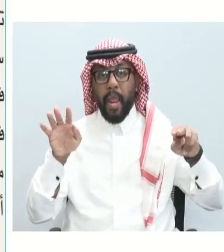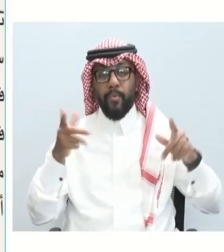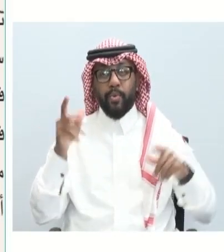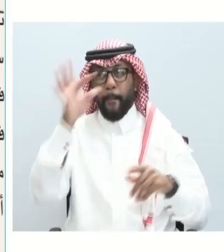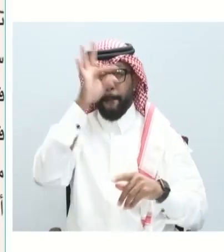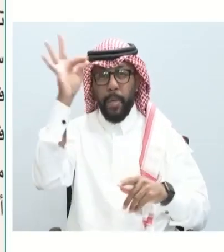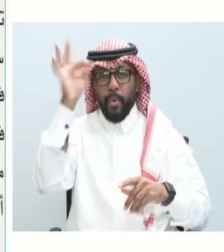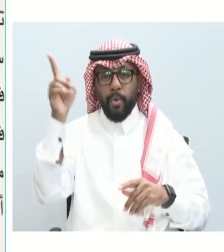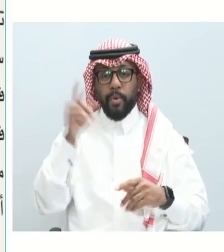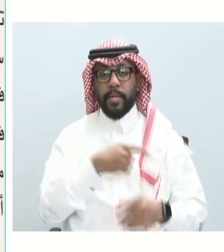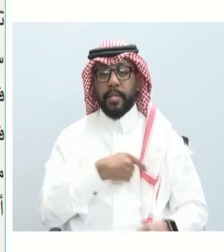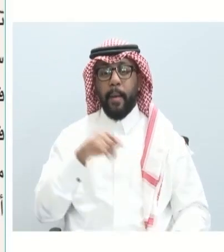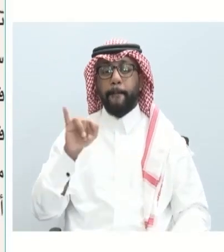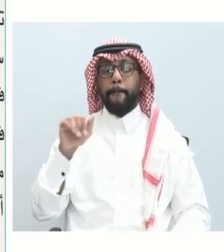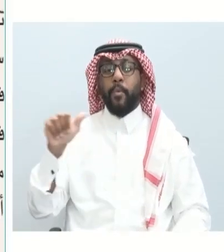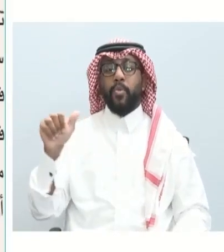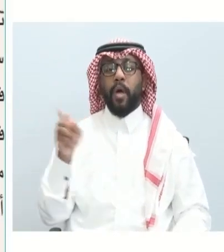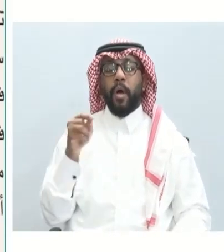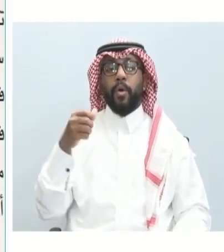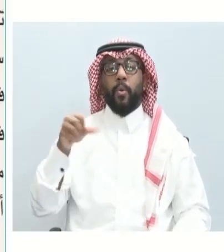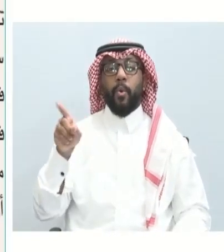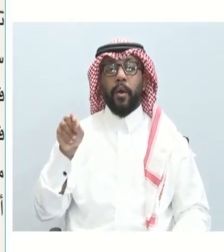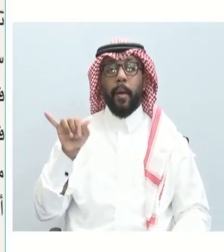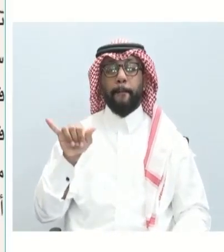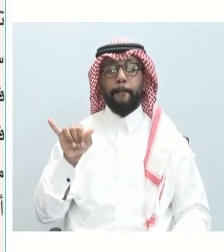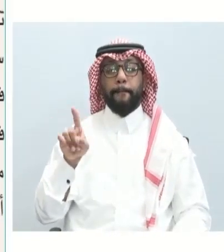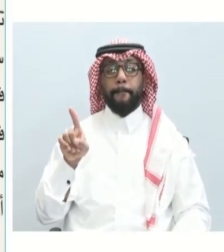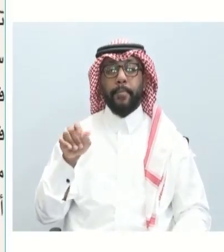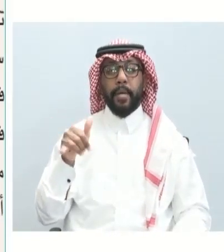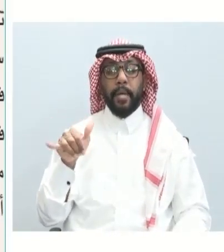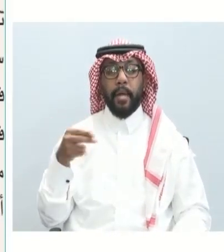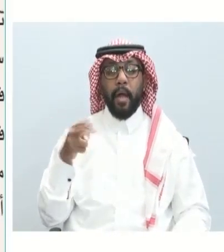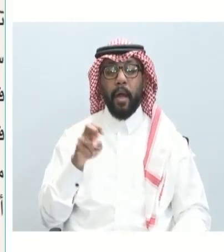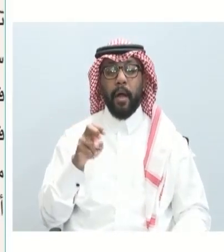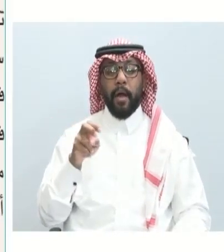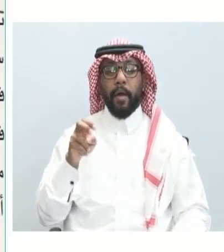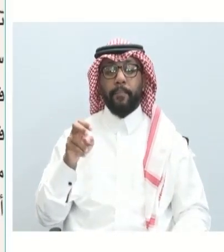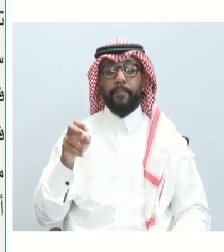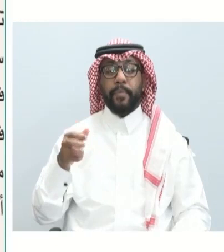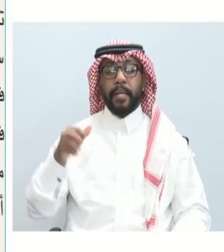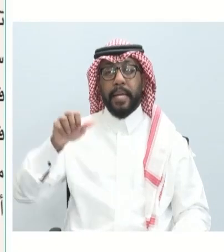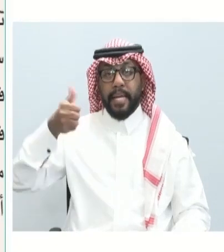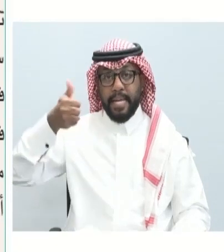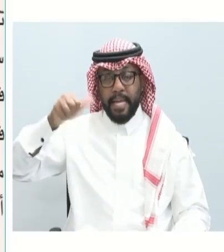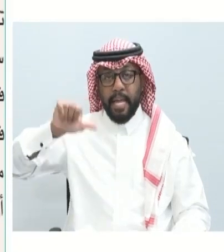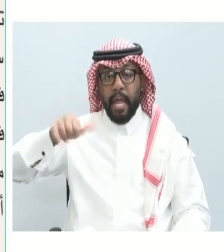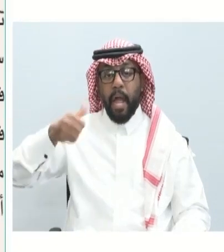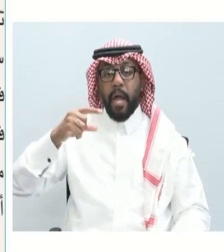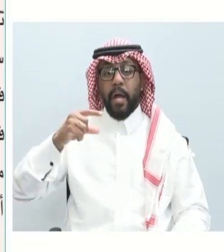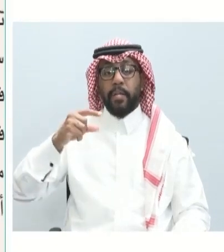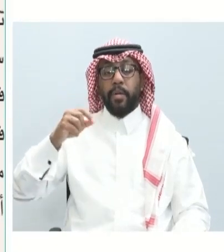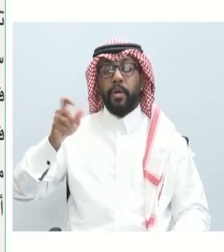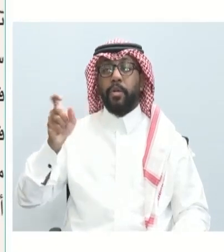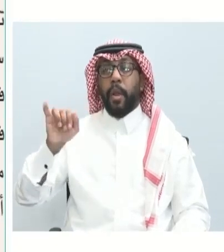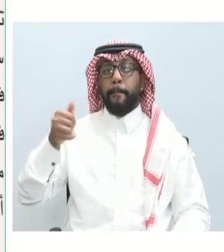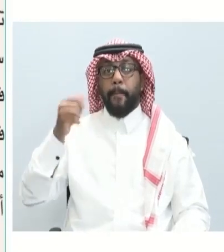مضر وربيعه وانمار واياد قابلوا اعرابيا في الصحراء